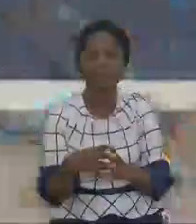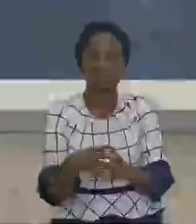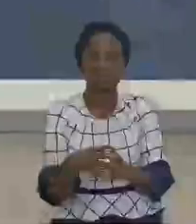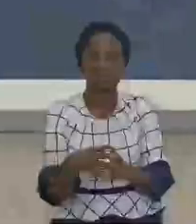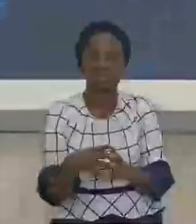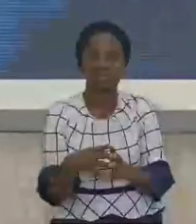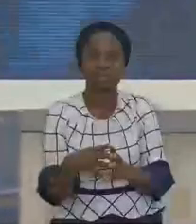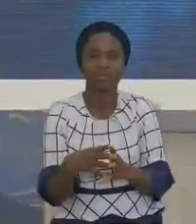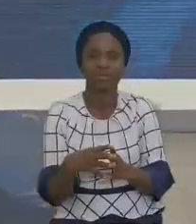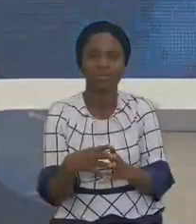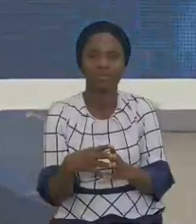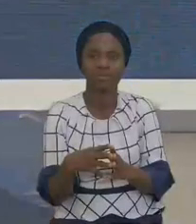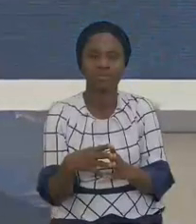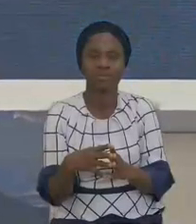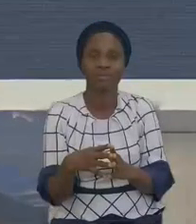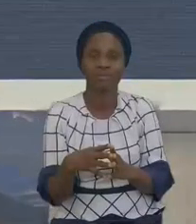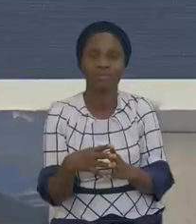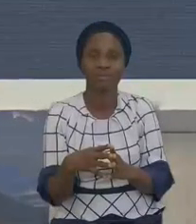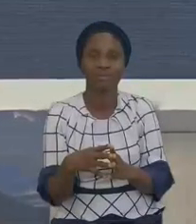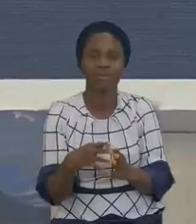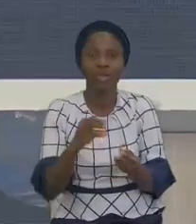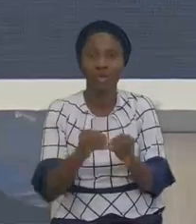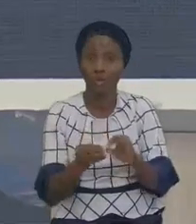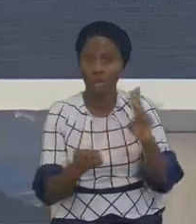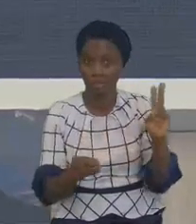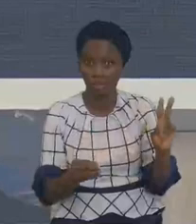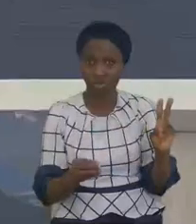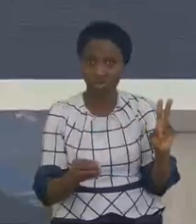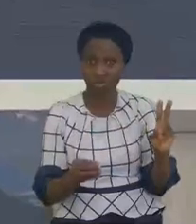Deuxième point, la dédicace sur